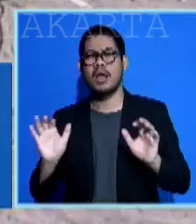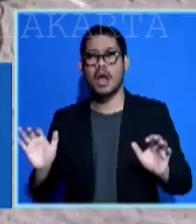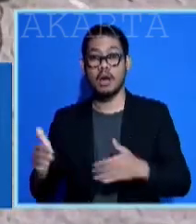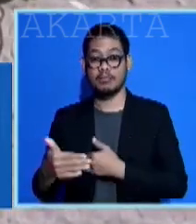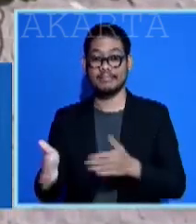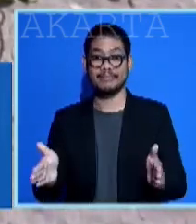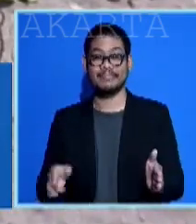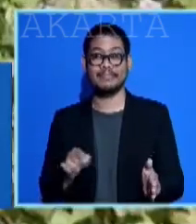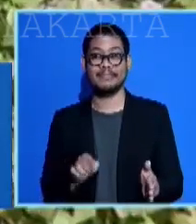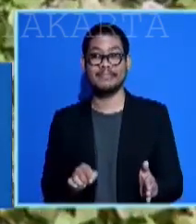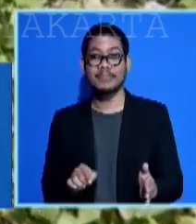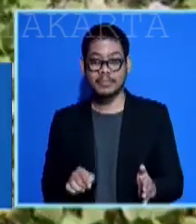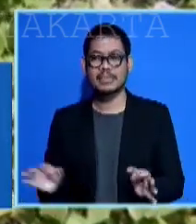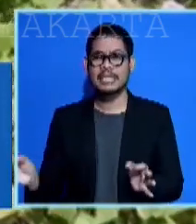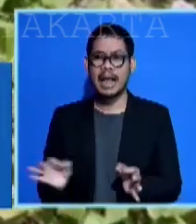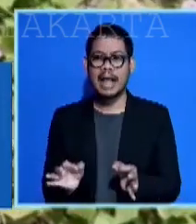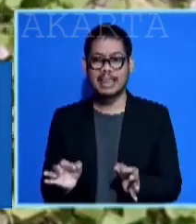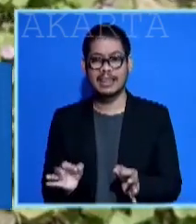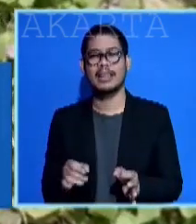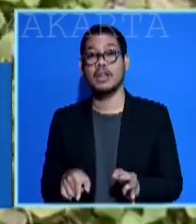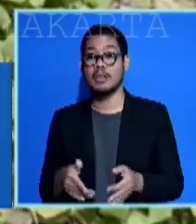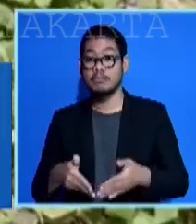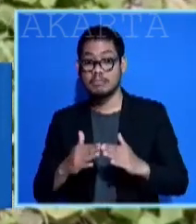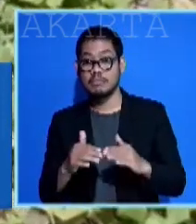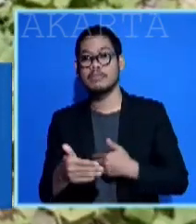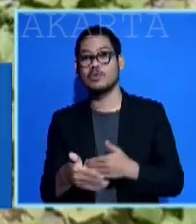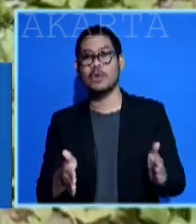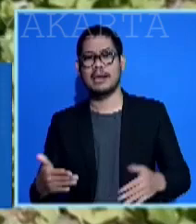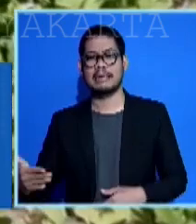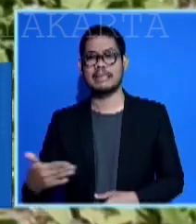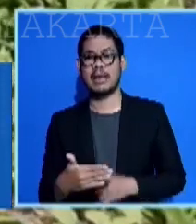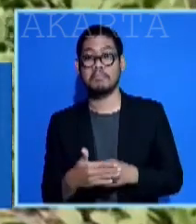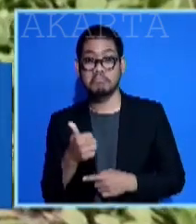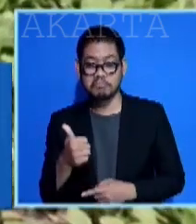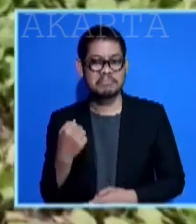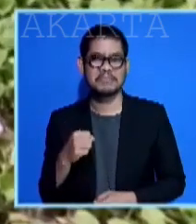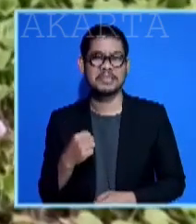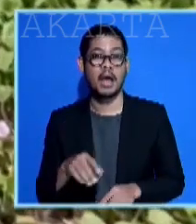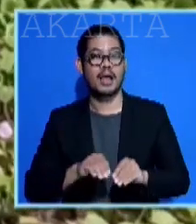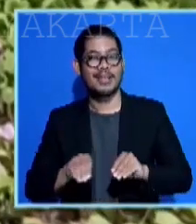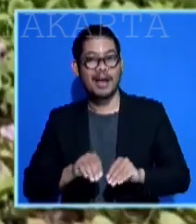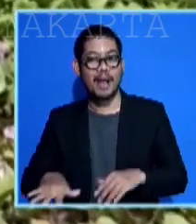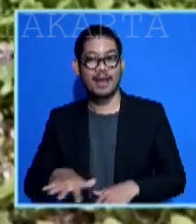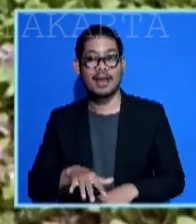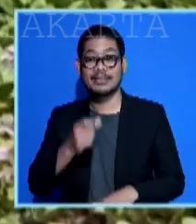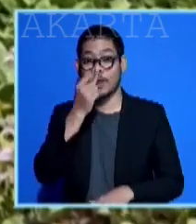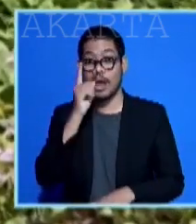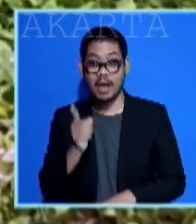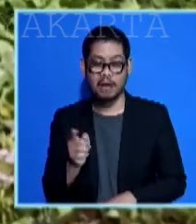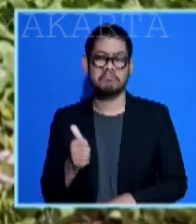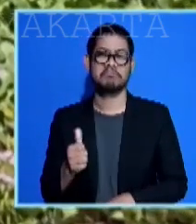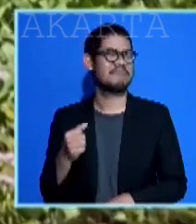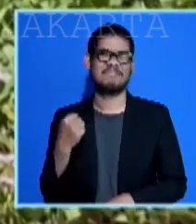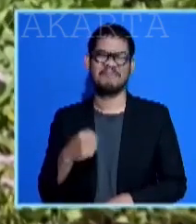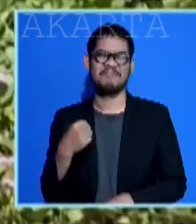ingang Kang badhe dipun damel Tambak Lan moten saged dipun dadosaken papan kangge reboisasi Adi Nugraha